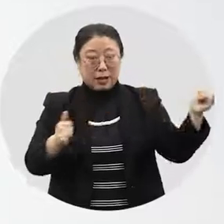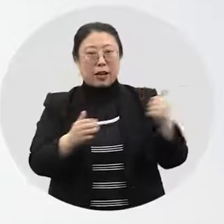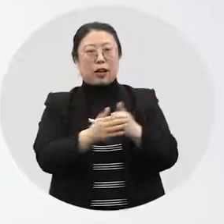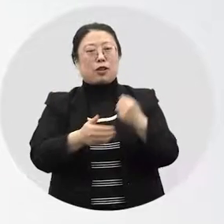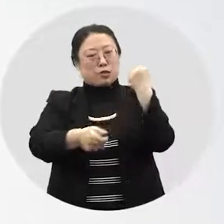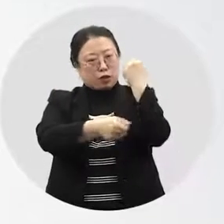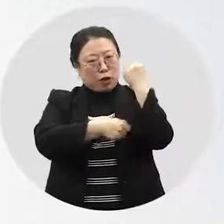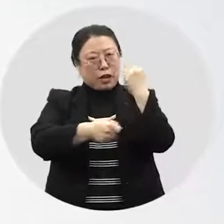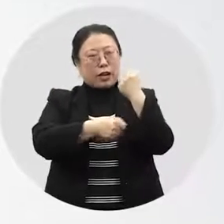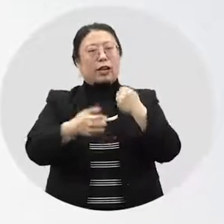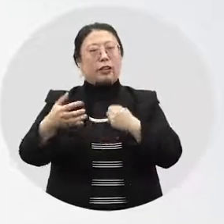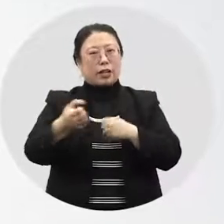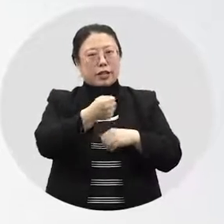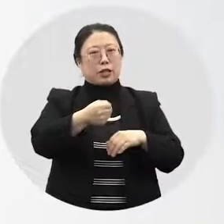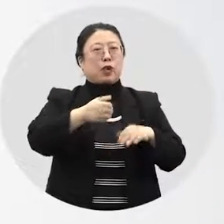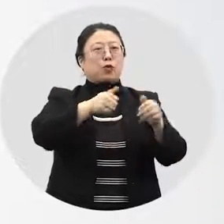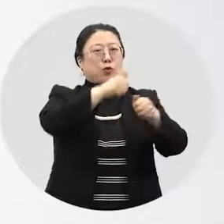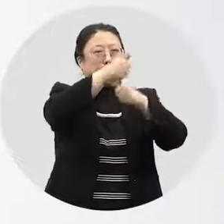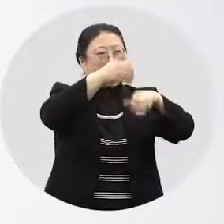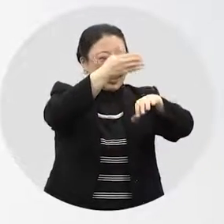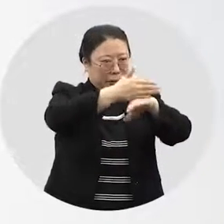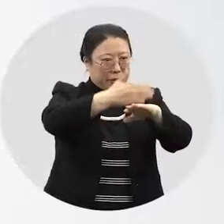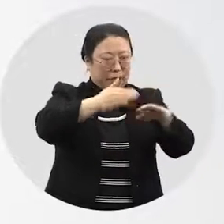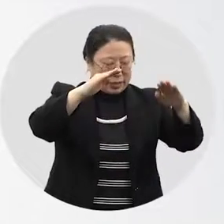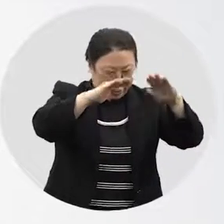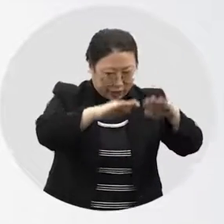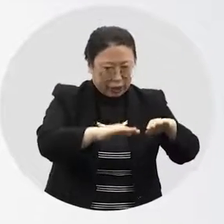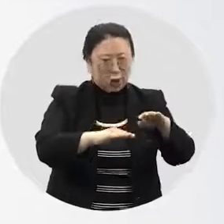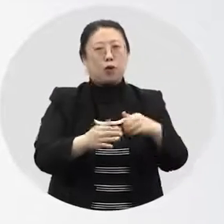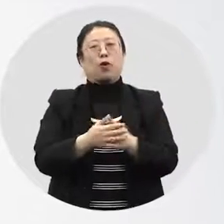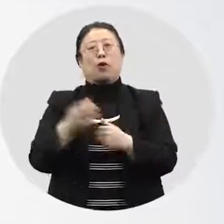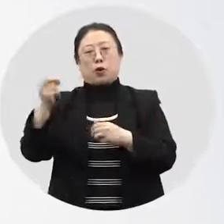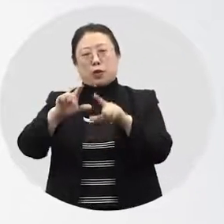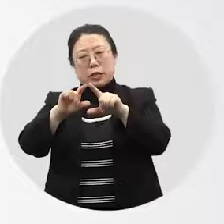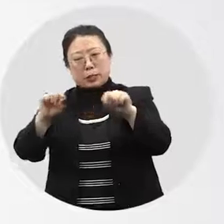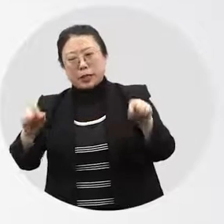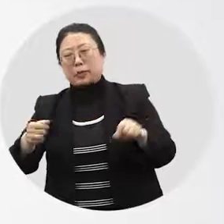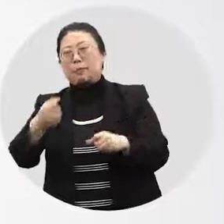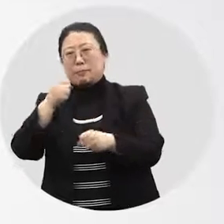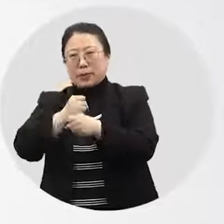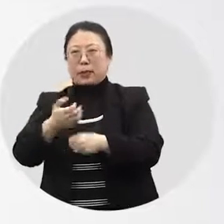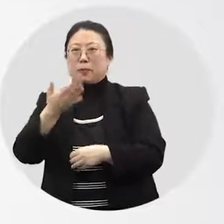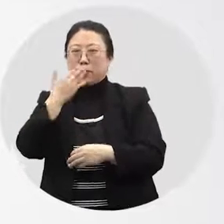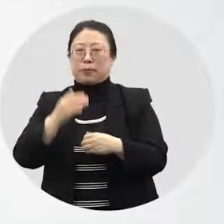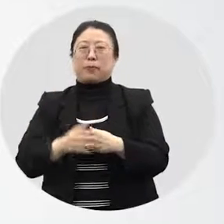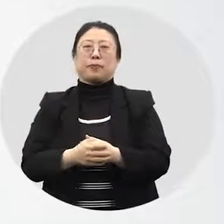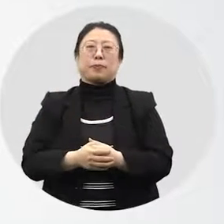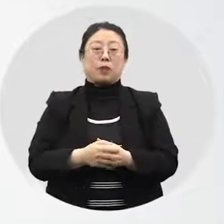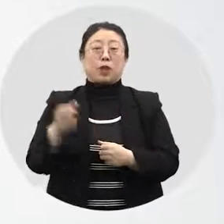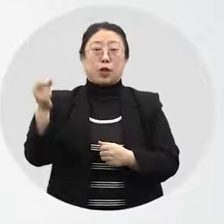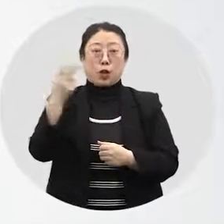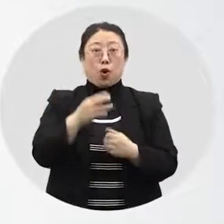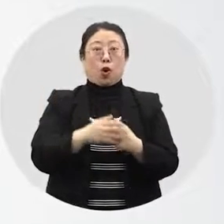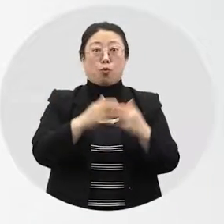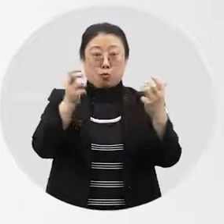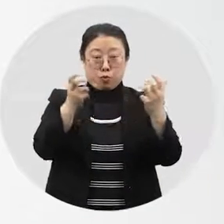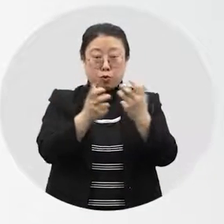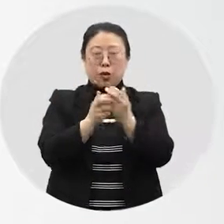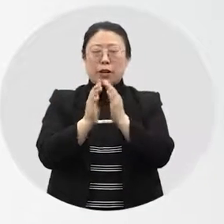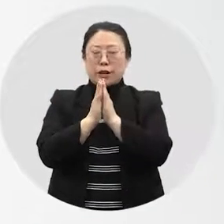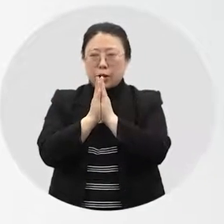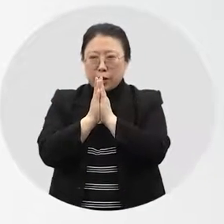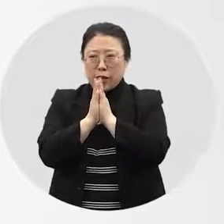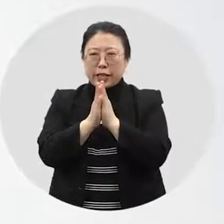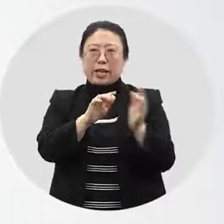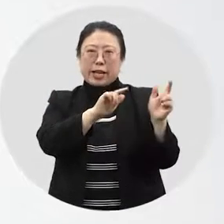작물로 조상에게 감사를 드리는 차례를 지내고 절기 음식을 만들어 먹었어요 또 풍요를 기원하는